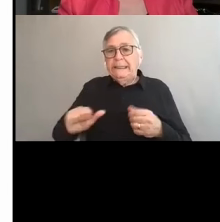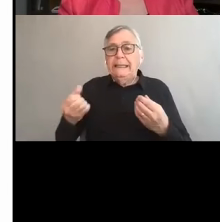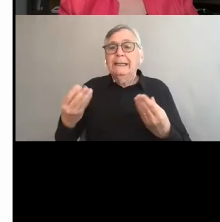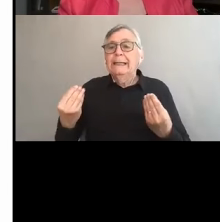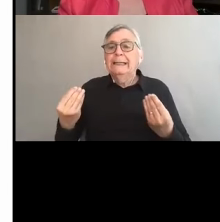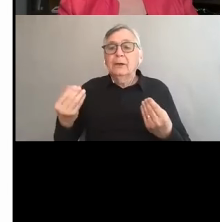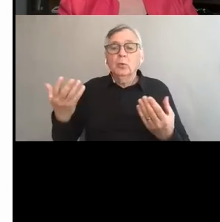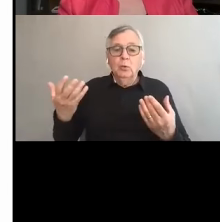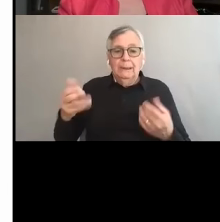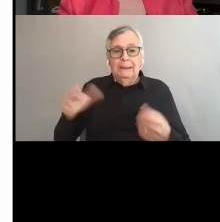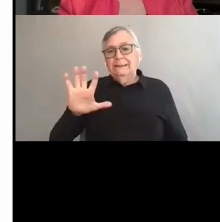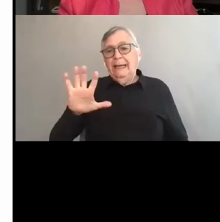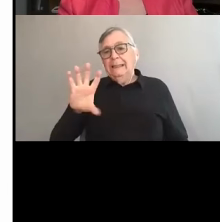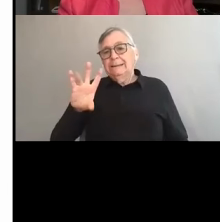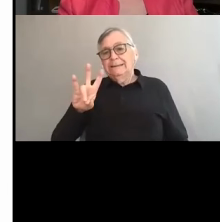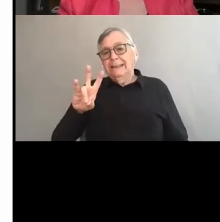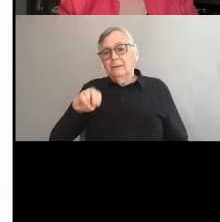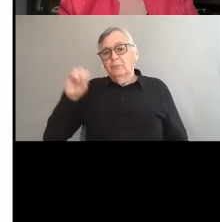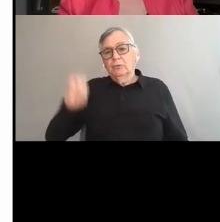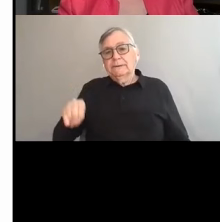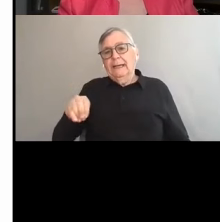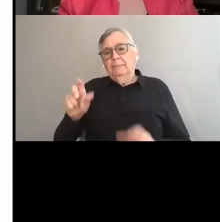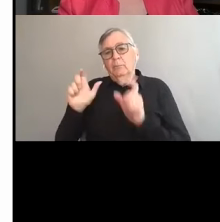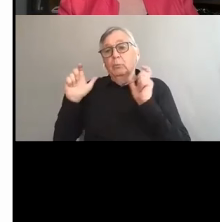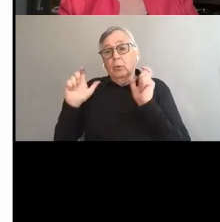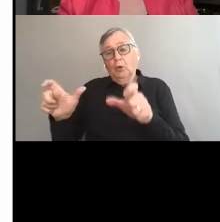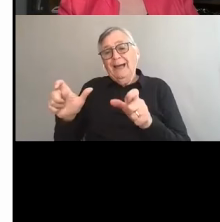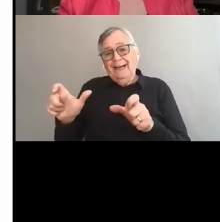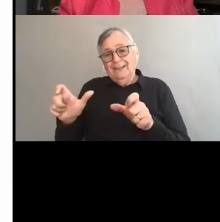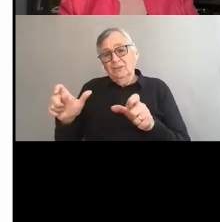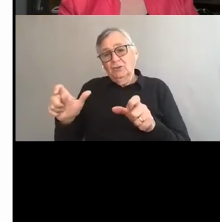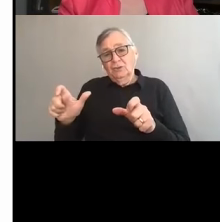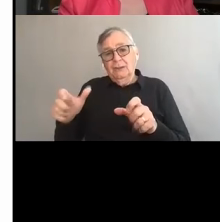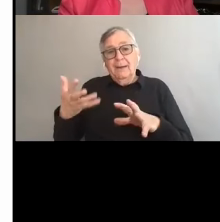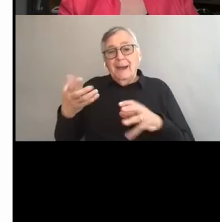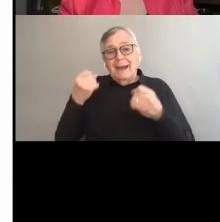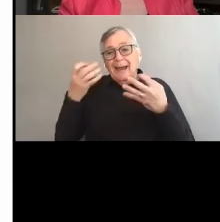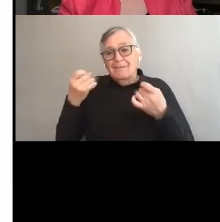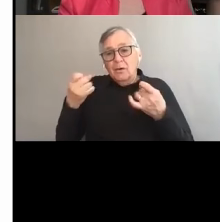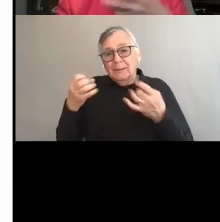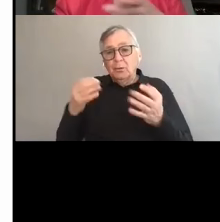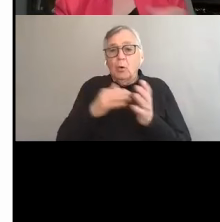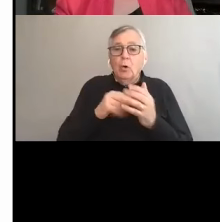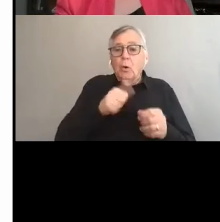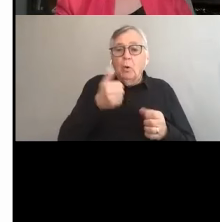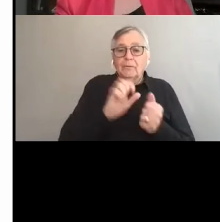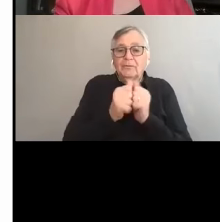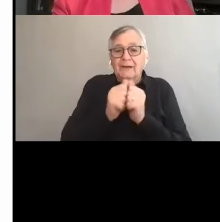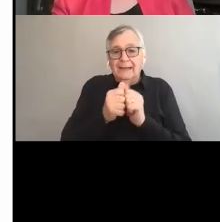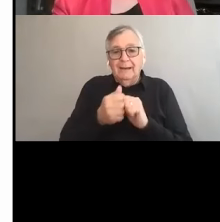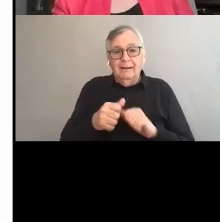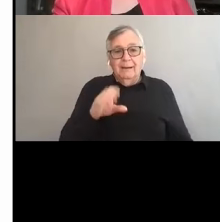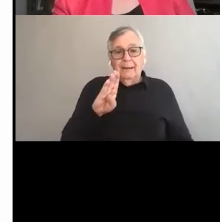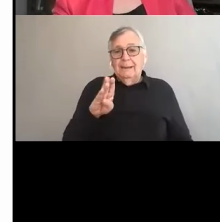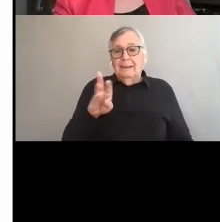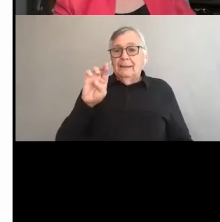Puis il y aurait 57 % d'activité contre ce variant-là, puis on n'a pas de données contre les autres variants. Puis je ne vous ai pas mis le Brésil parce qu'on n'a